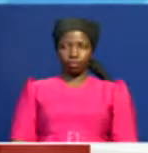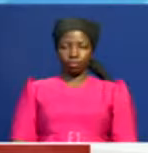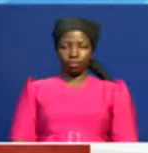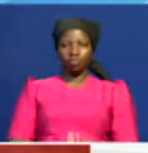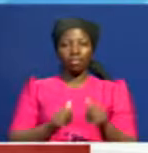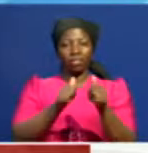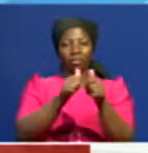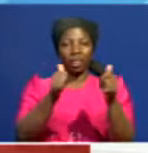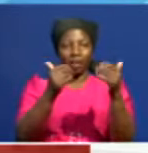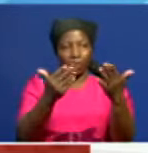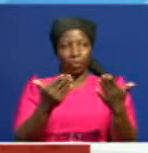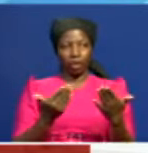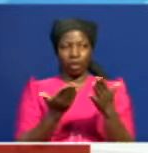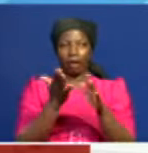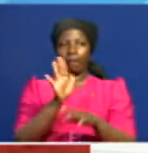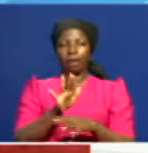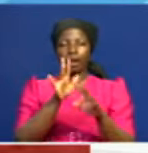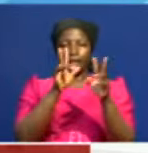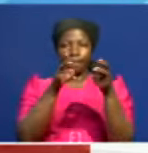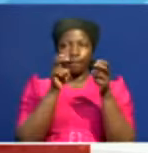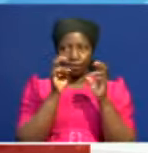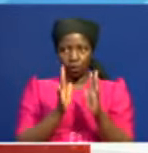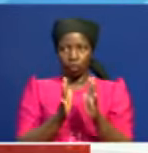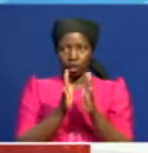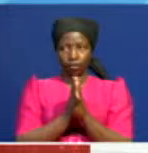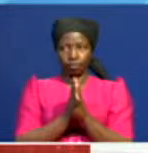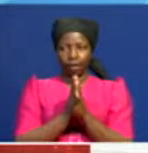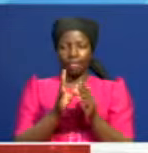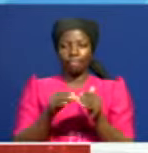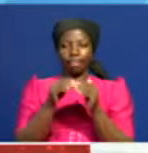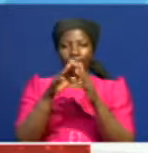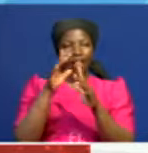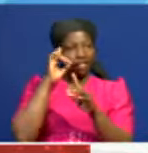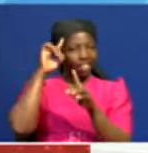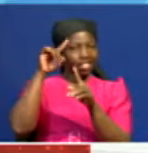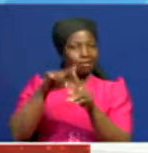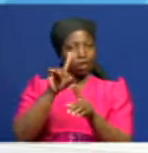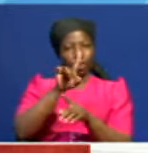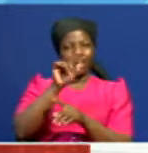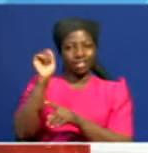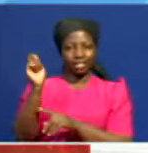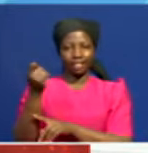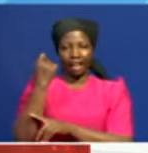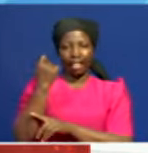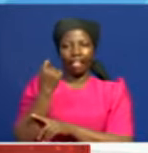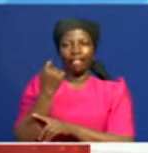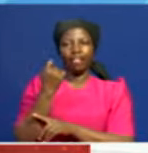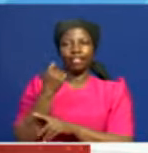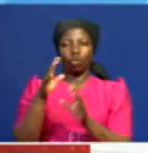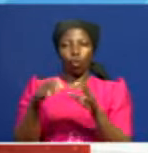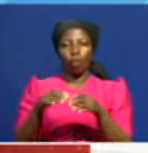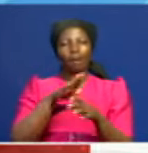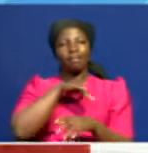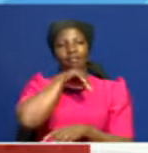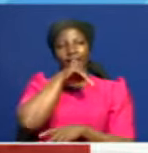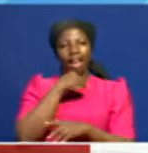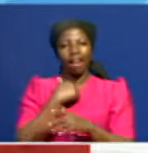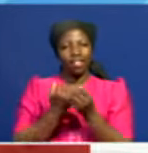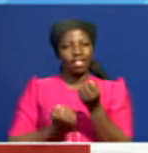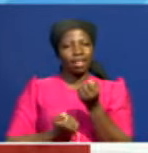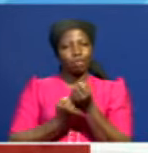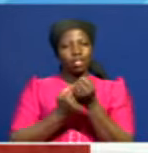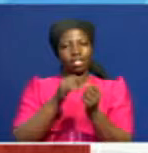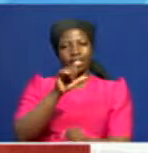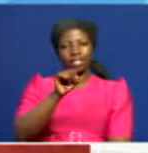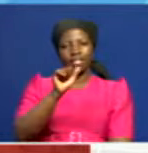Naam, karibu tena ndugu mtazamaji. Kiongozi wa muungano wa Azimio la Umoja One Kenya Raila Odinga ameiunga mkono kampuni ya Sarrai